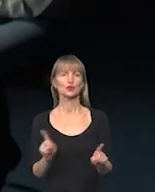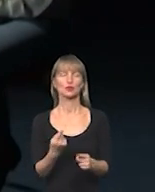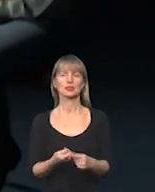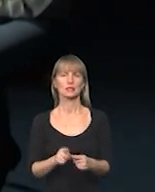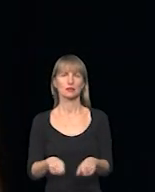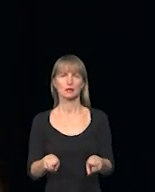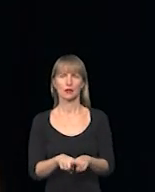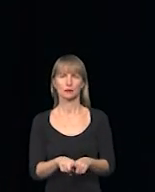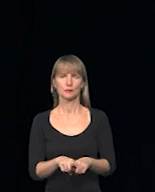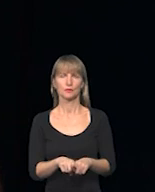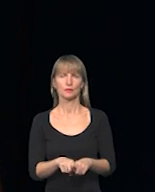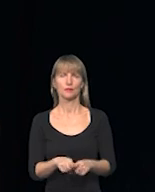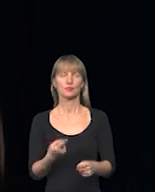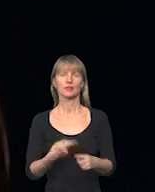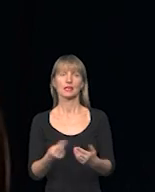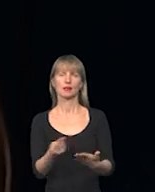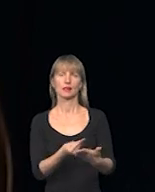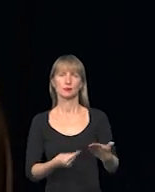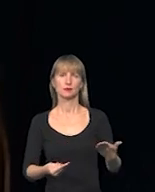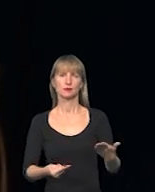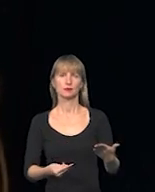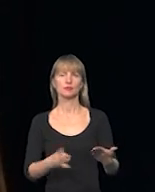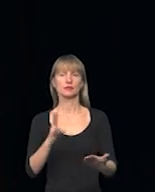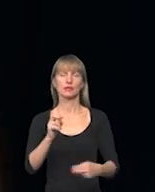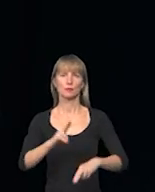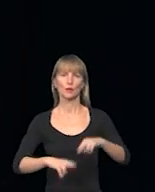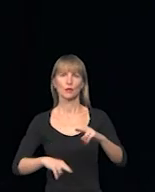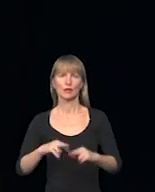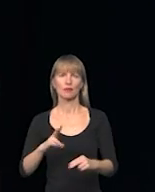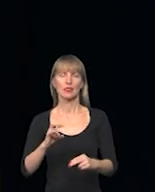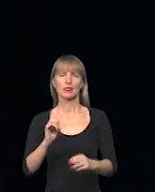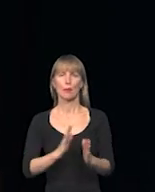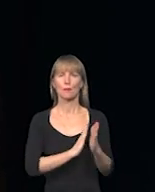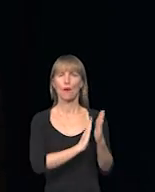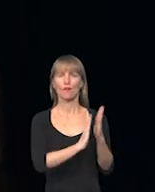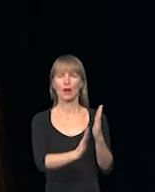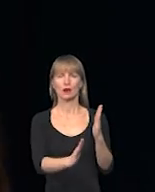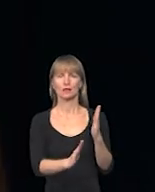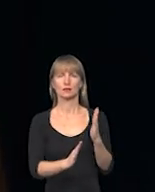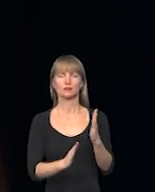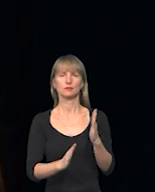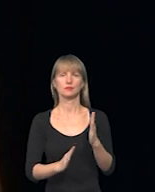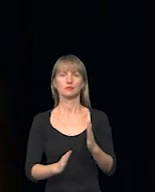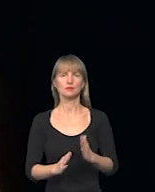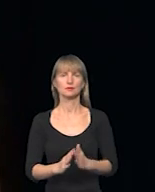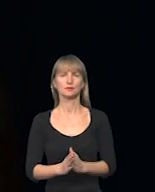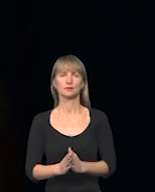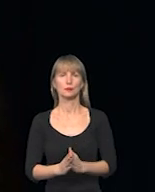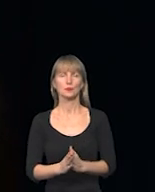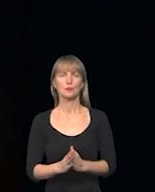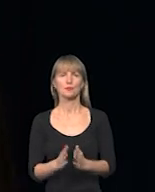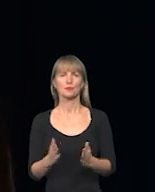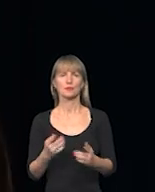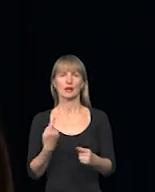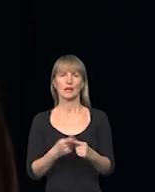таке? Це картина на будівлі, на поверхні масивній, якою є